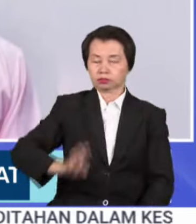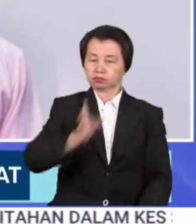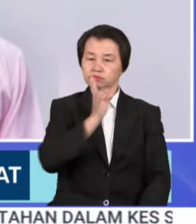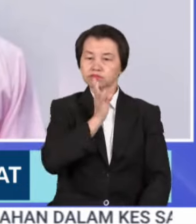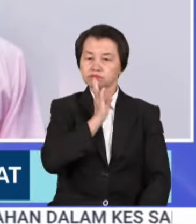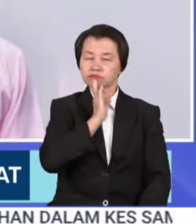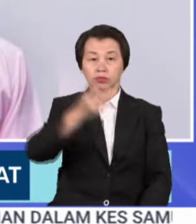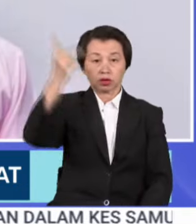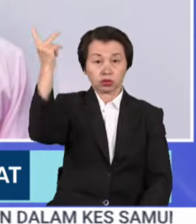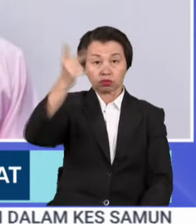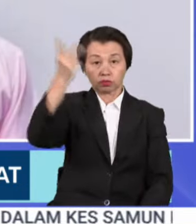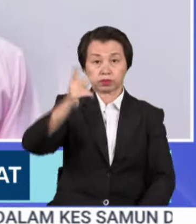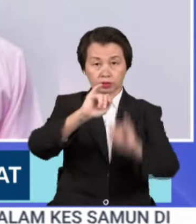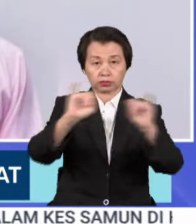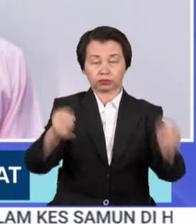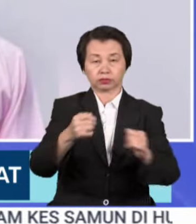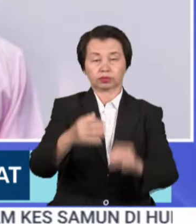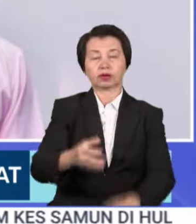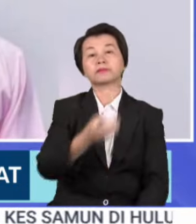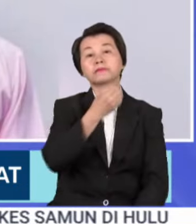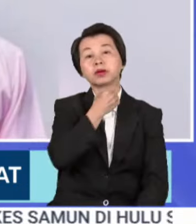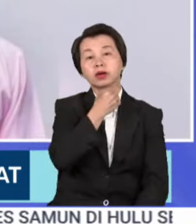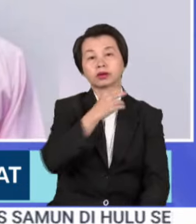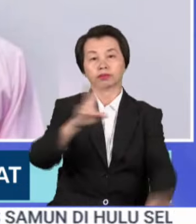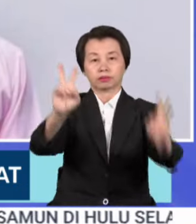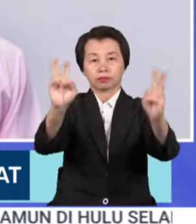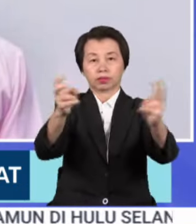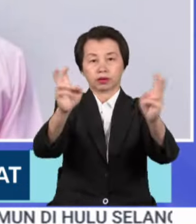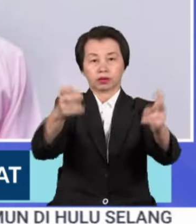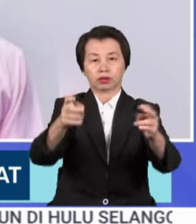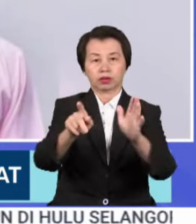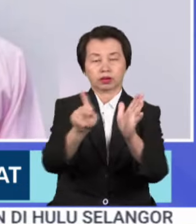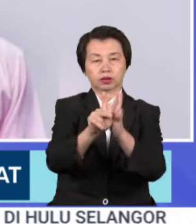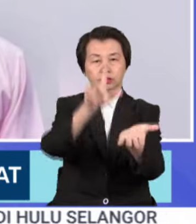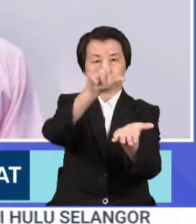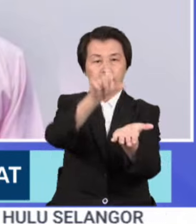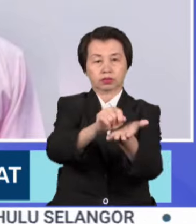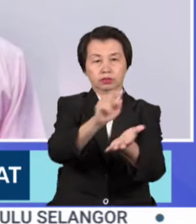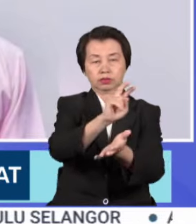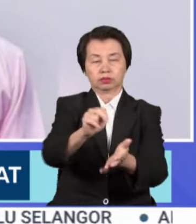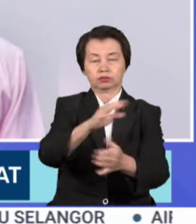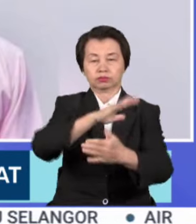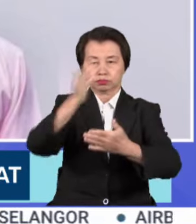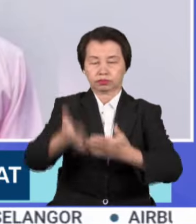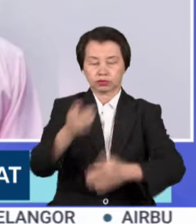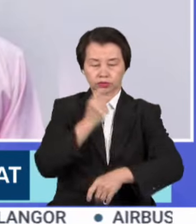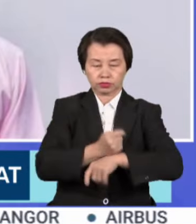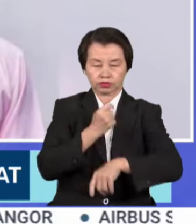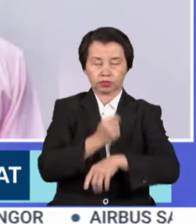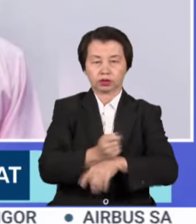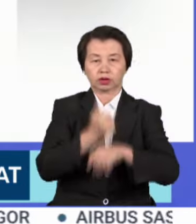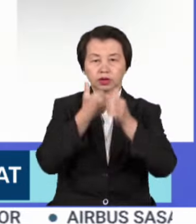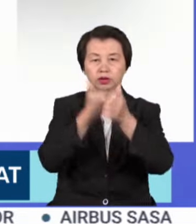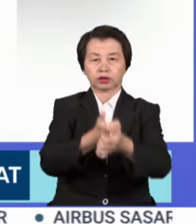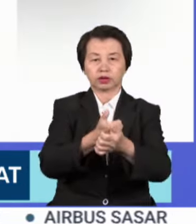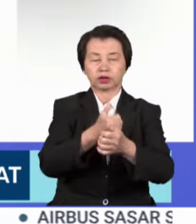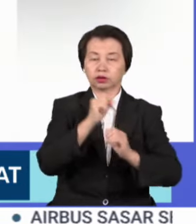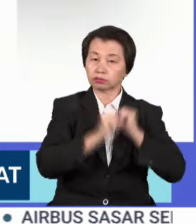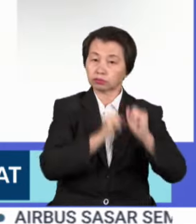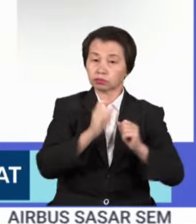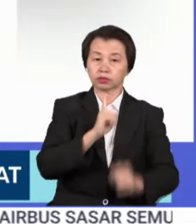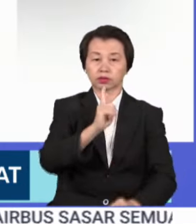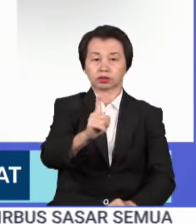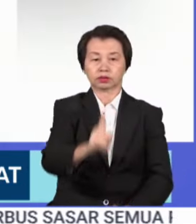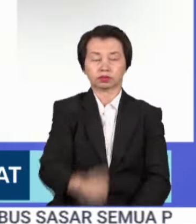supaya khutbah Jumaat di negeri Perak bertemakan kewartawanan menyempurnakan tugas berlandaskan nilai-nilai Islam.